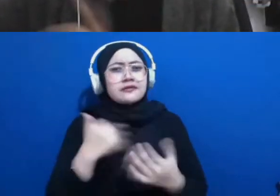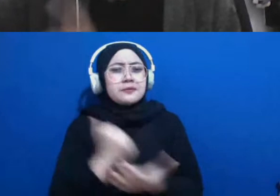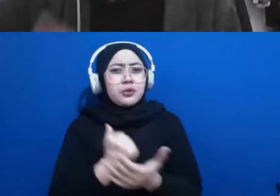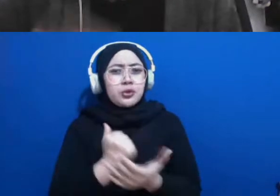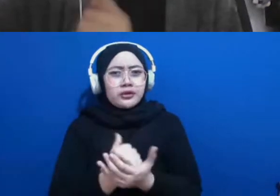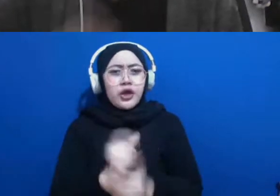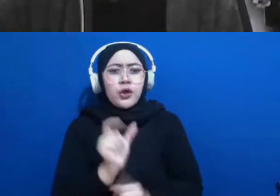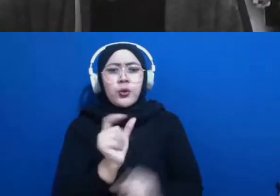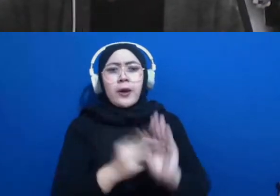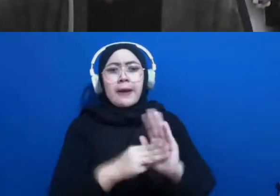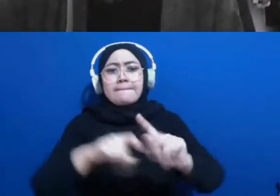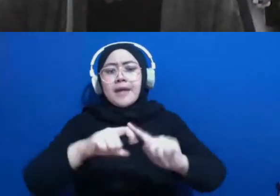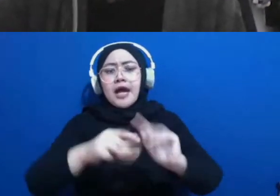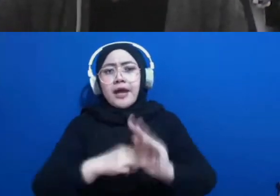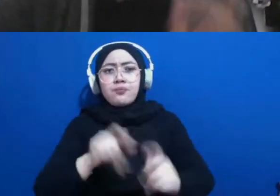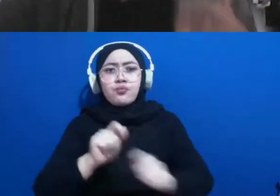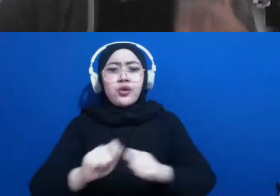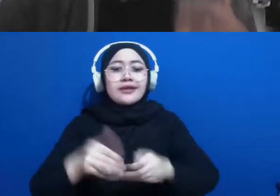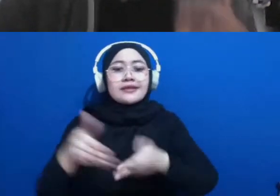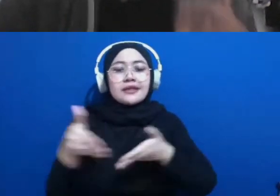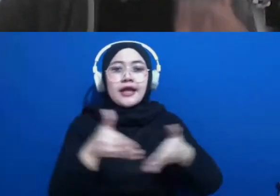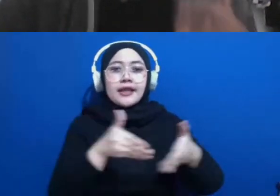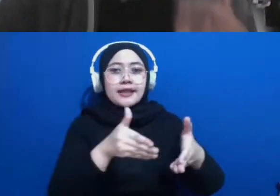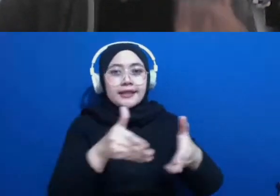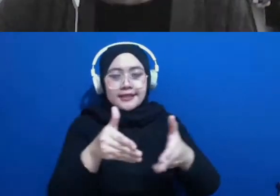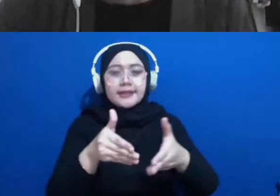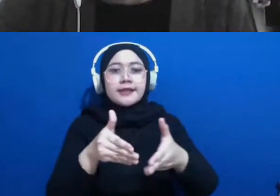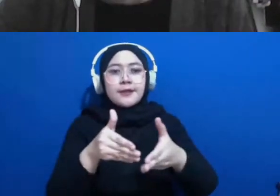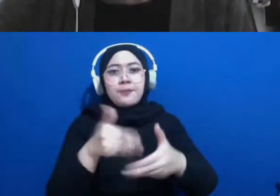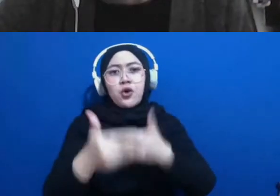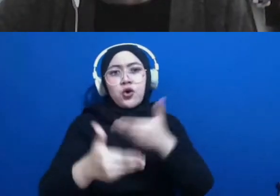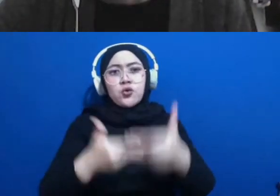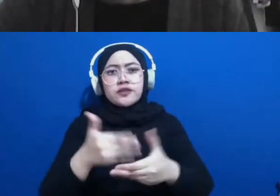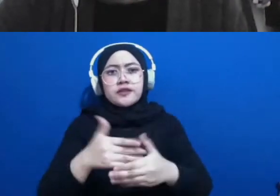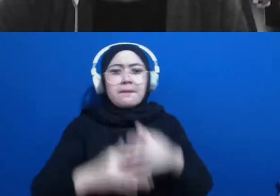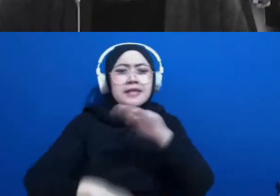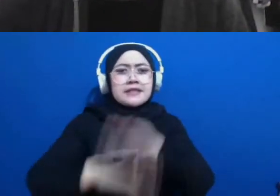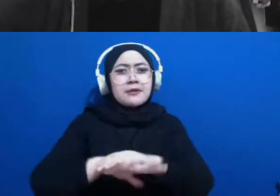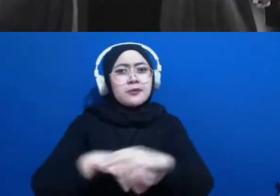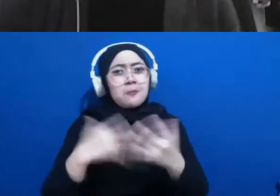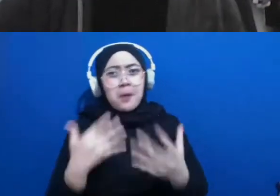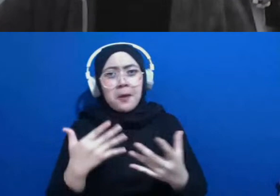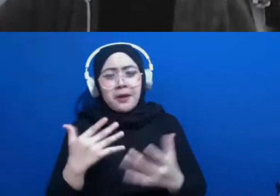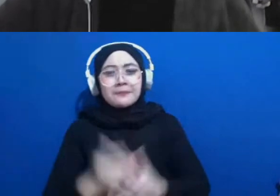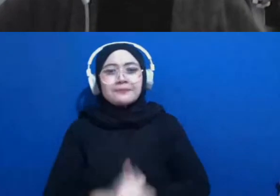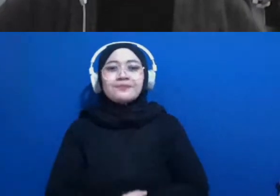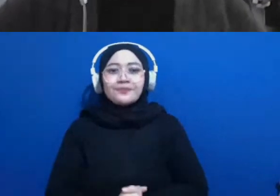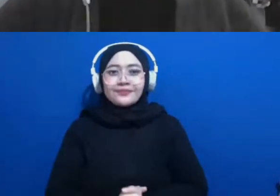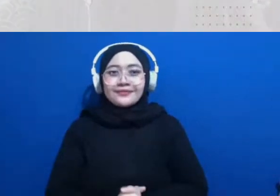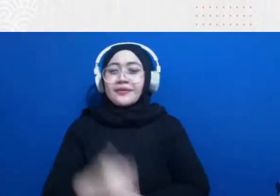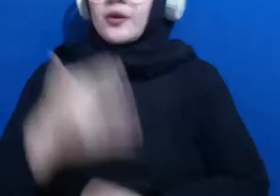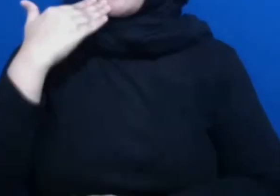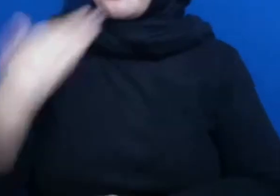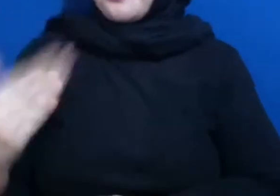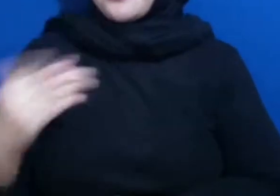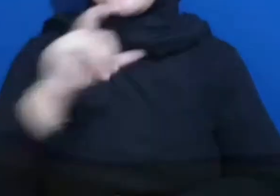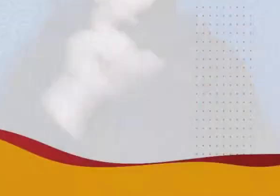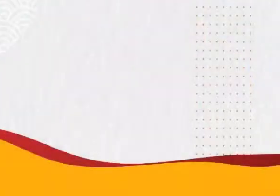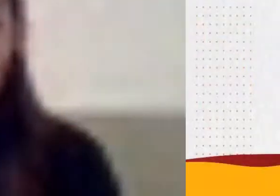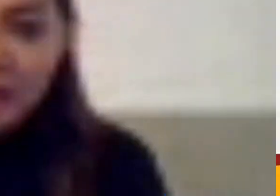menyusun strategi produksi sih, Kak, yang optimal menurut kakak? Iya, yeah, thank you, Ca. Yang